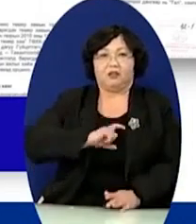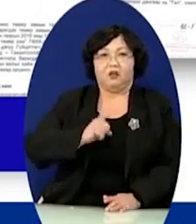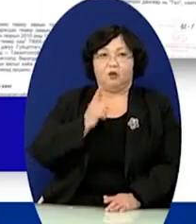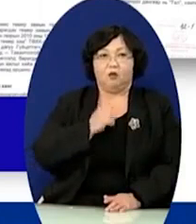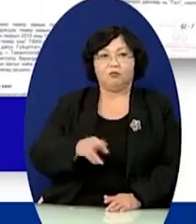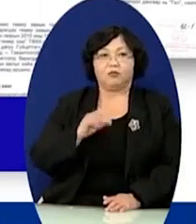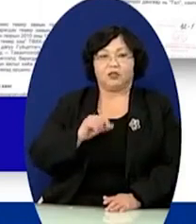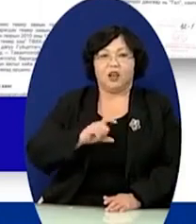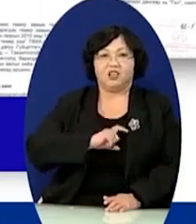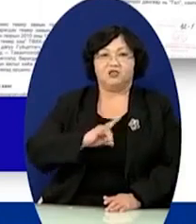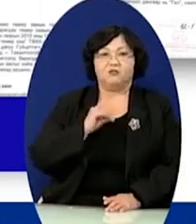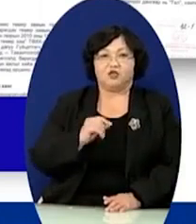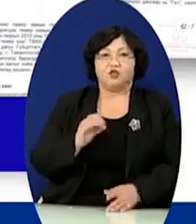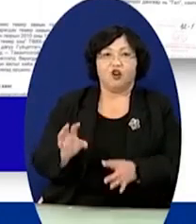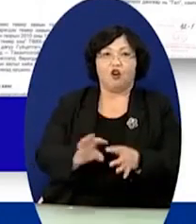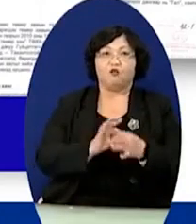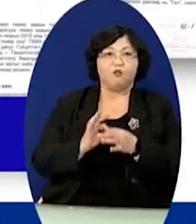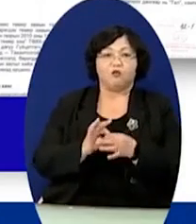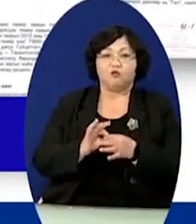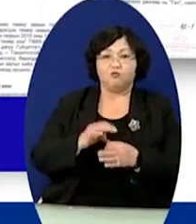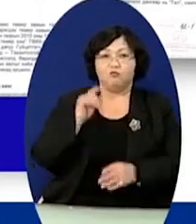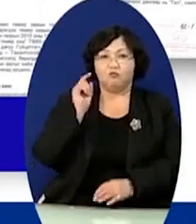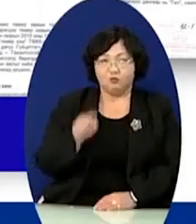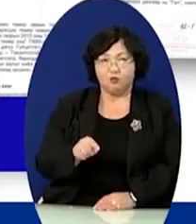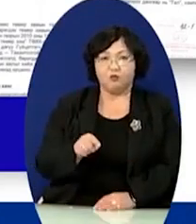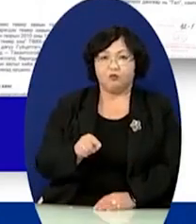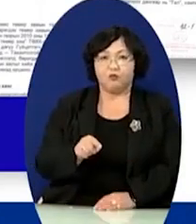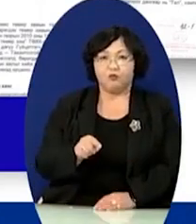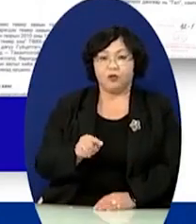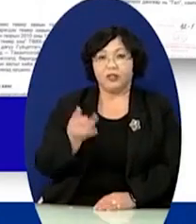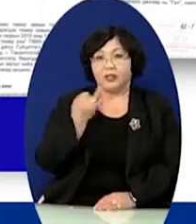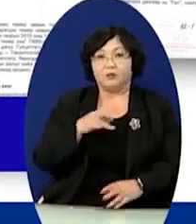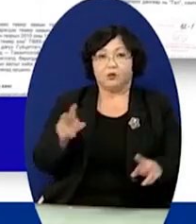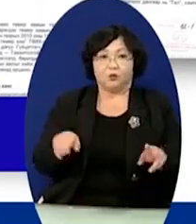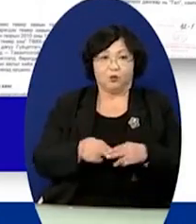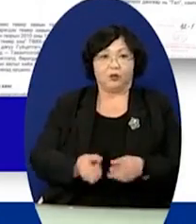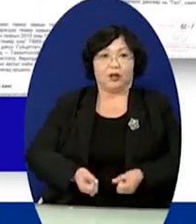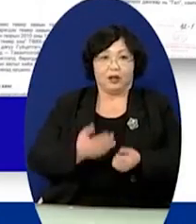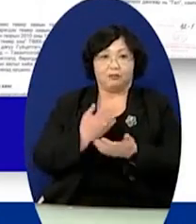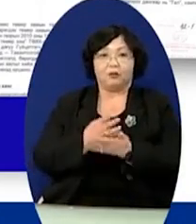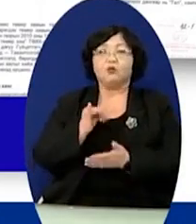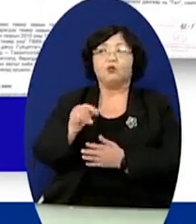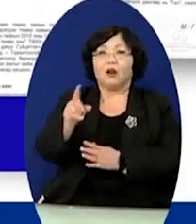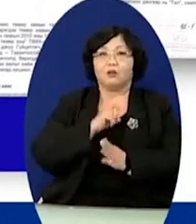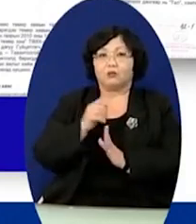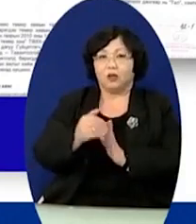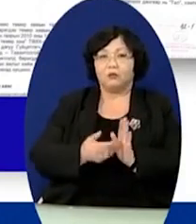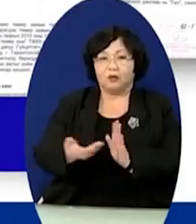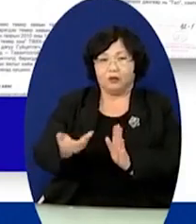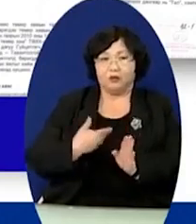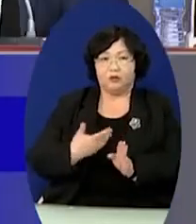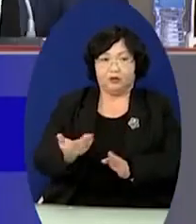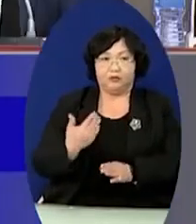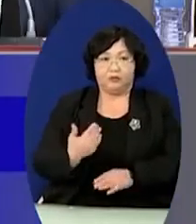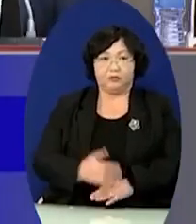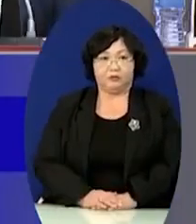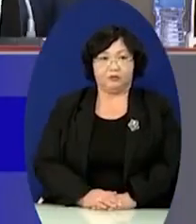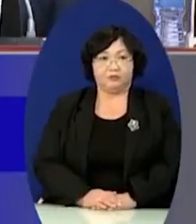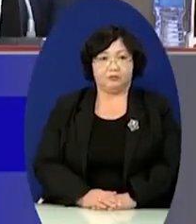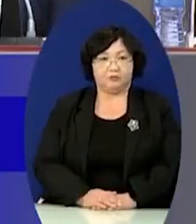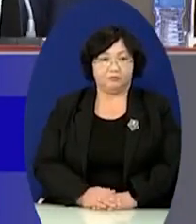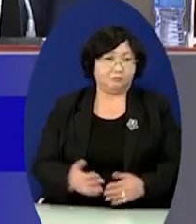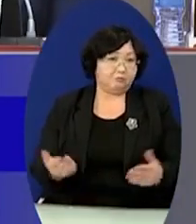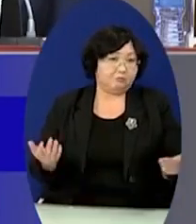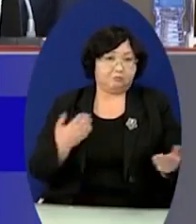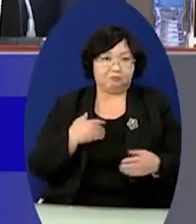Харилцан хамаарлыг үгүй итгээд мөн байна гэдэг ийм дүгүүлт гарч ирээд байна. Та энэ дээр ямар тайлбар өгөх вэ? Би анхудаа сонсч байна.